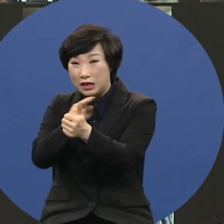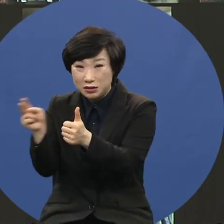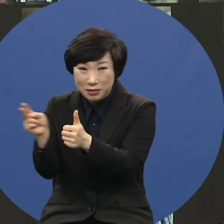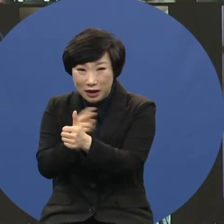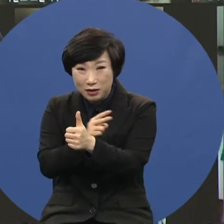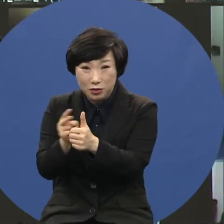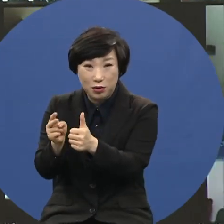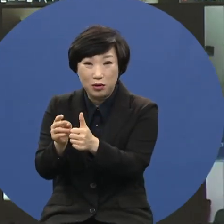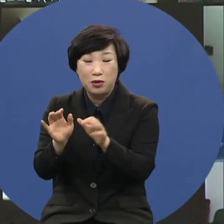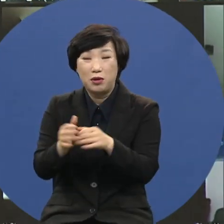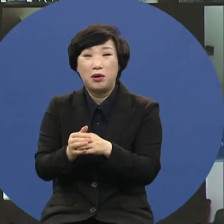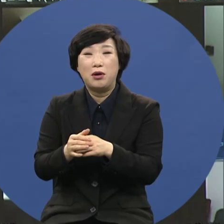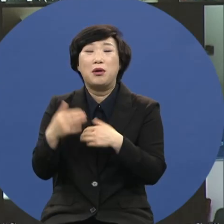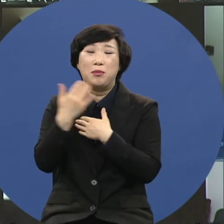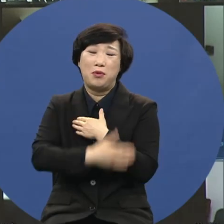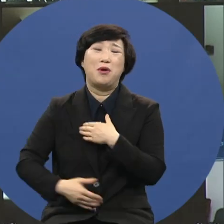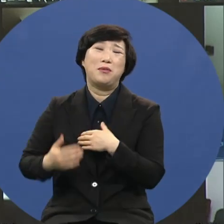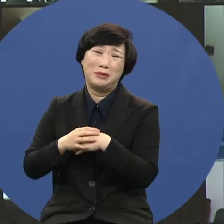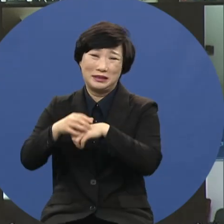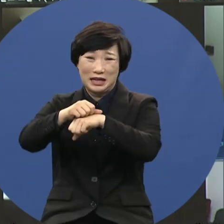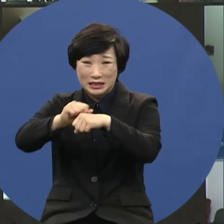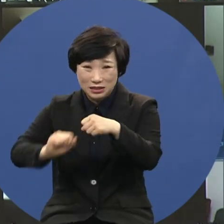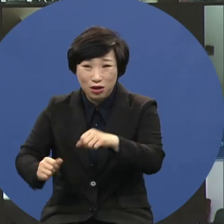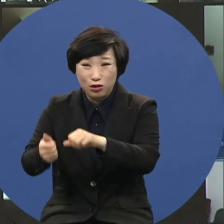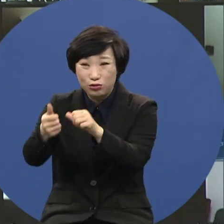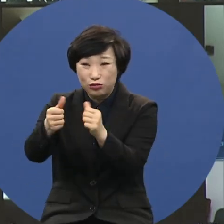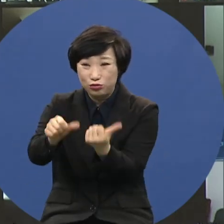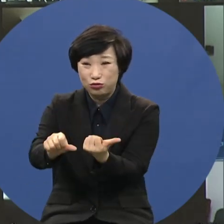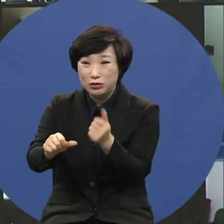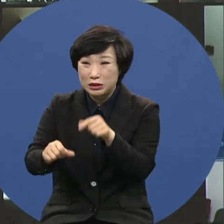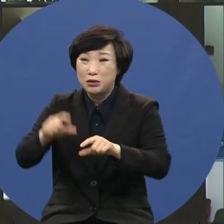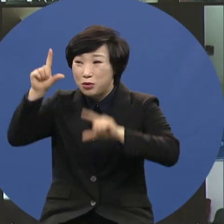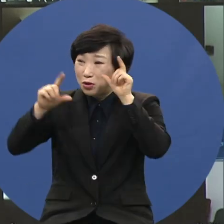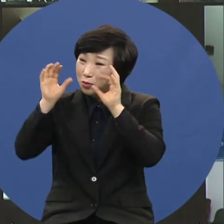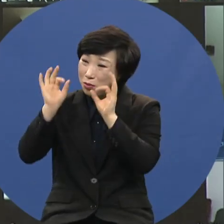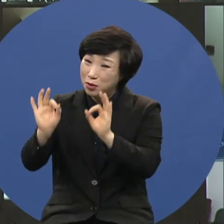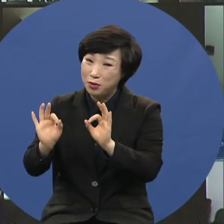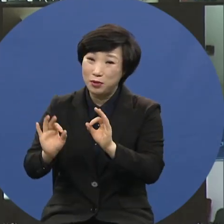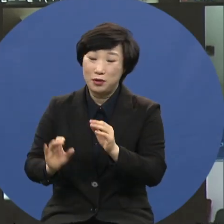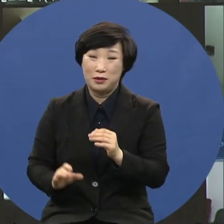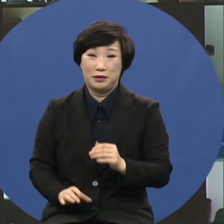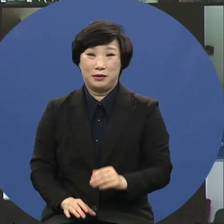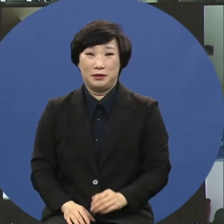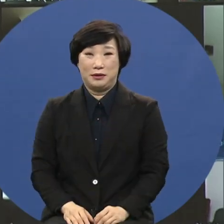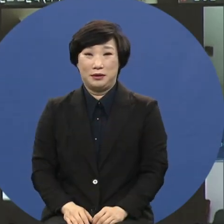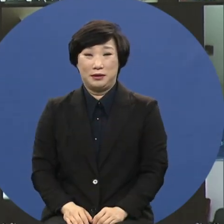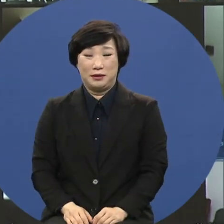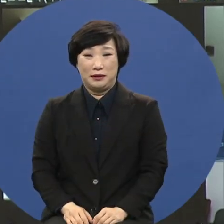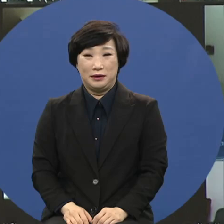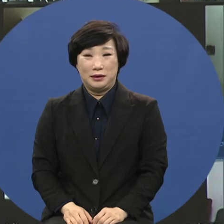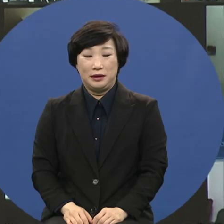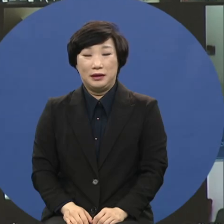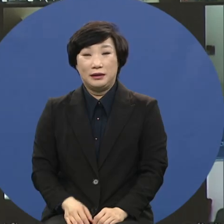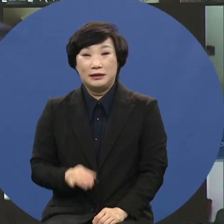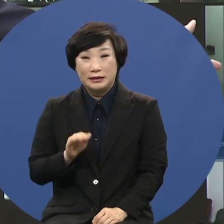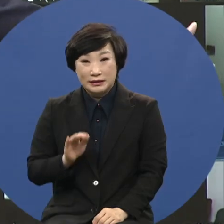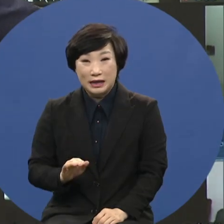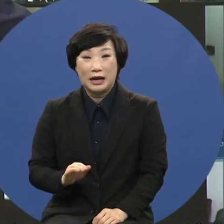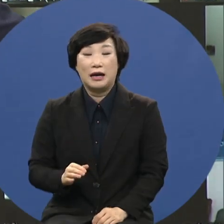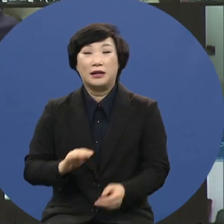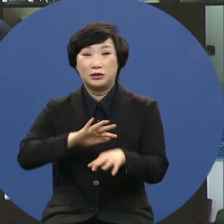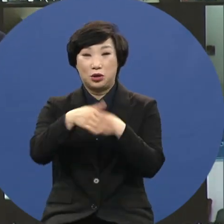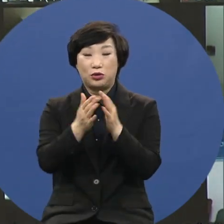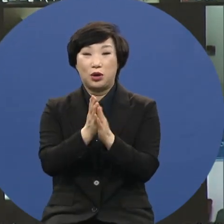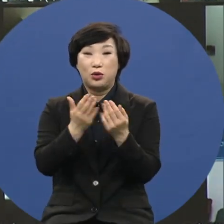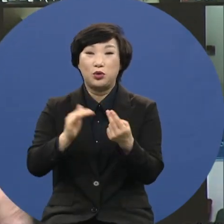맞고 걸레처럼 찢어져 죽으시는 그 모습을 바라보면서, 그래서